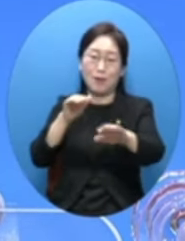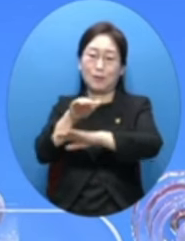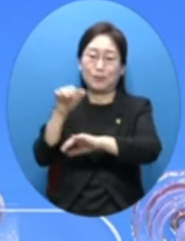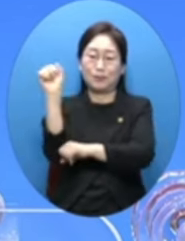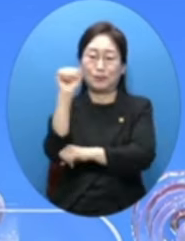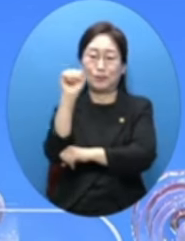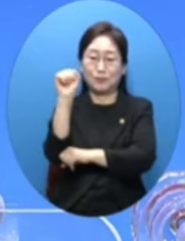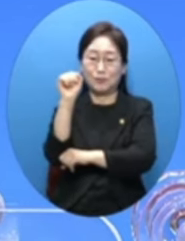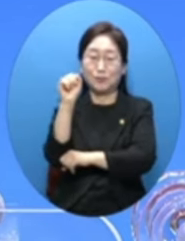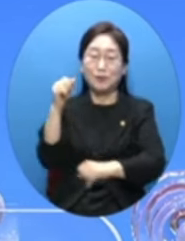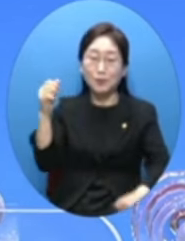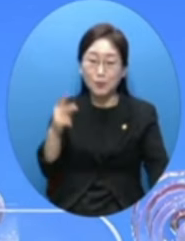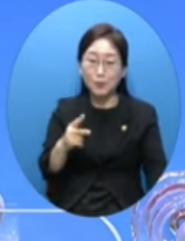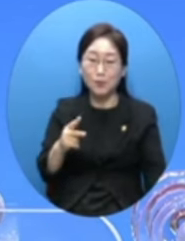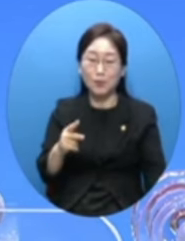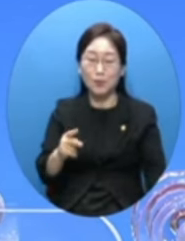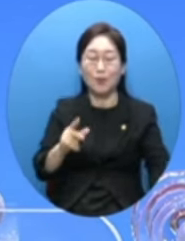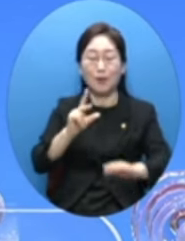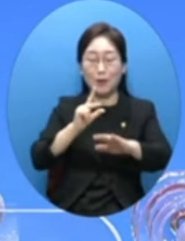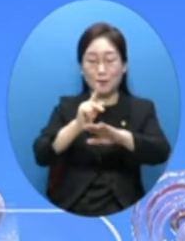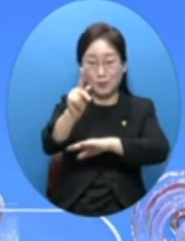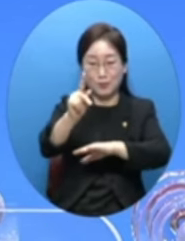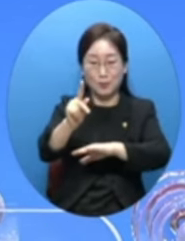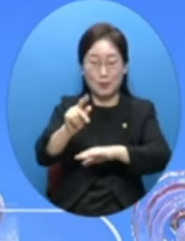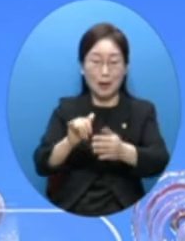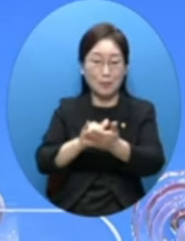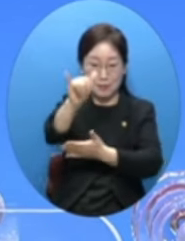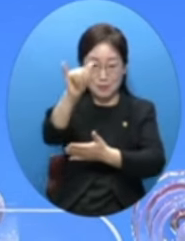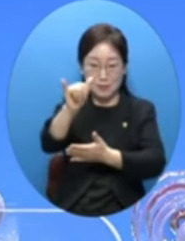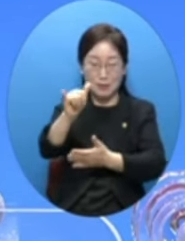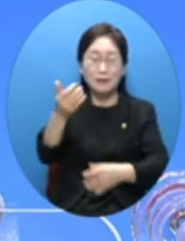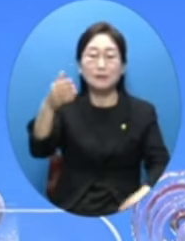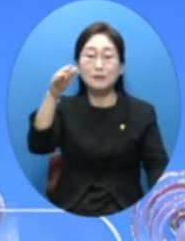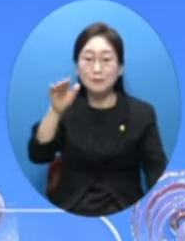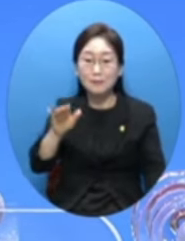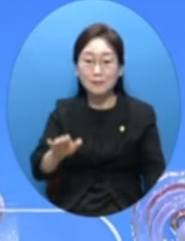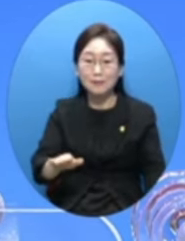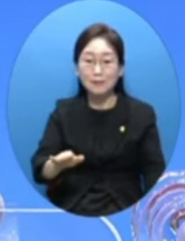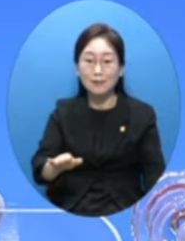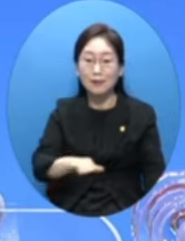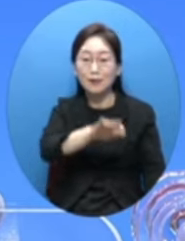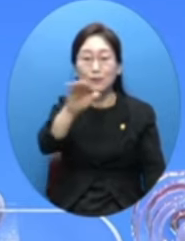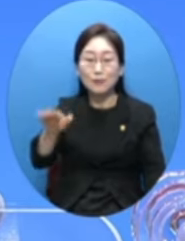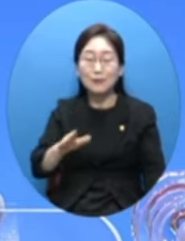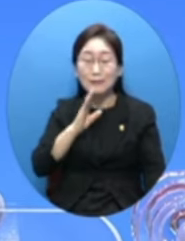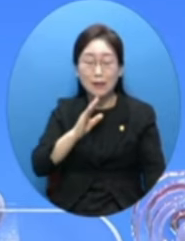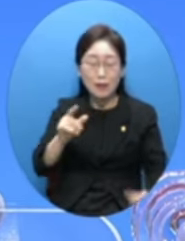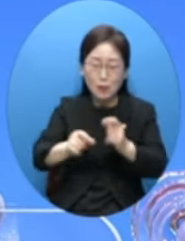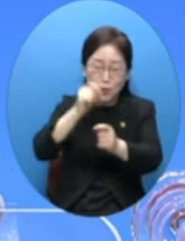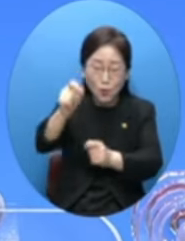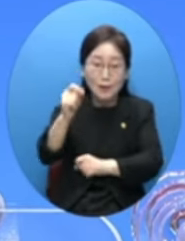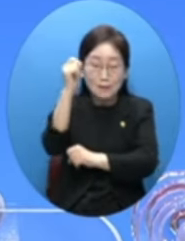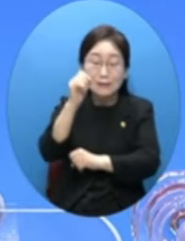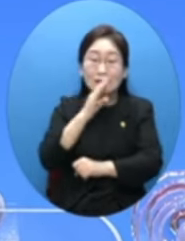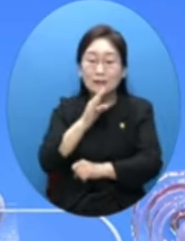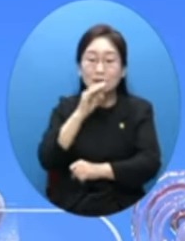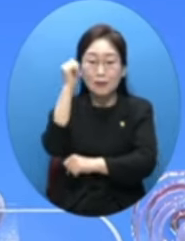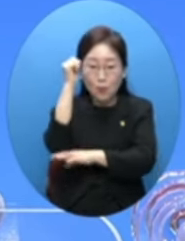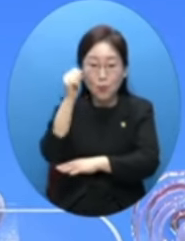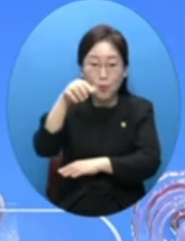또 기차로 비행기로도 갈 수 있습니다. 그러나 우리 영원한 본향 우리의